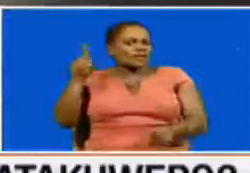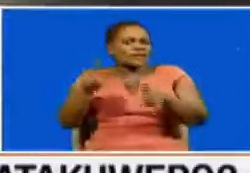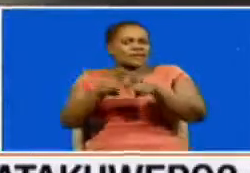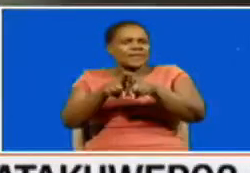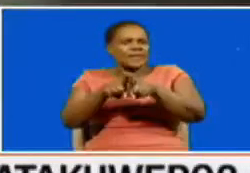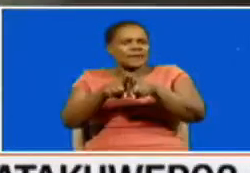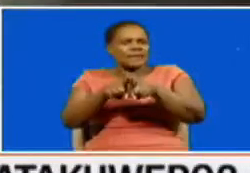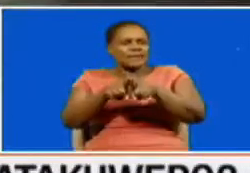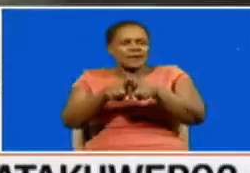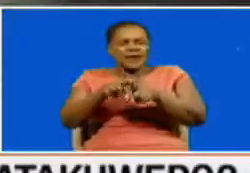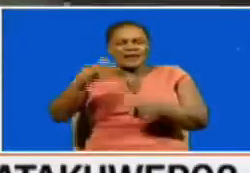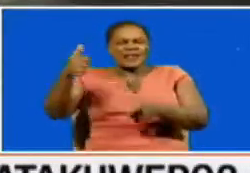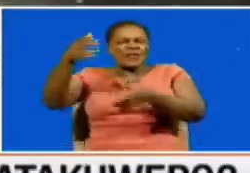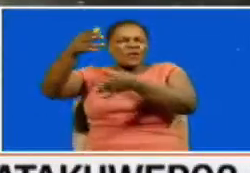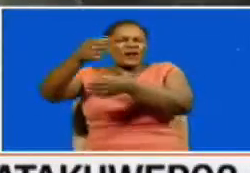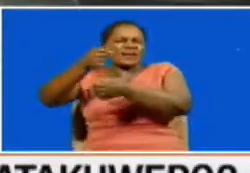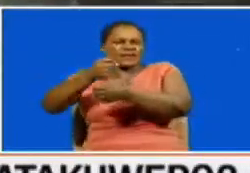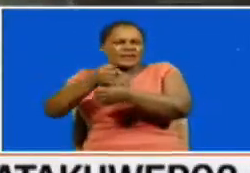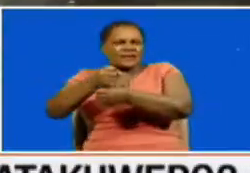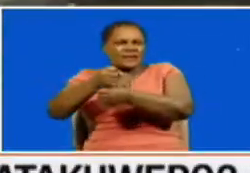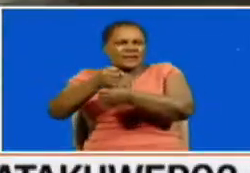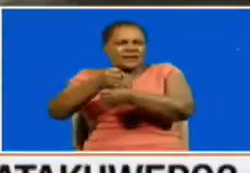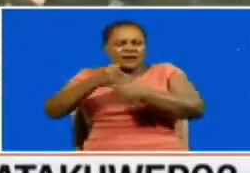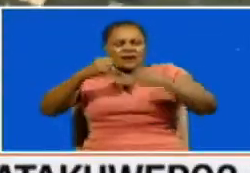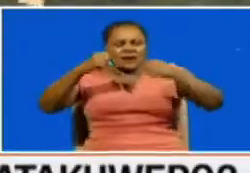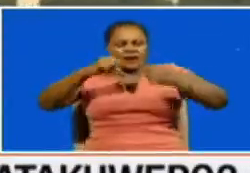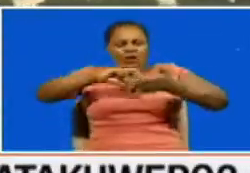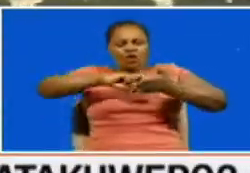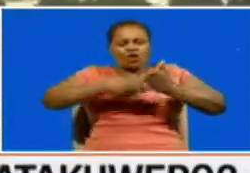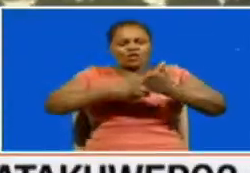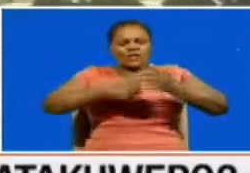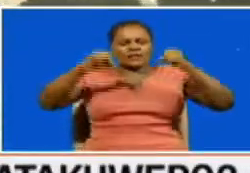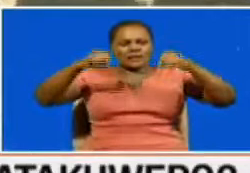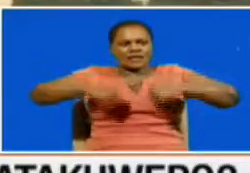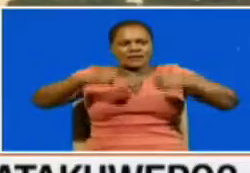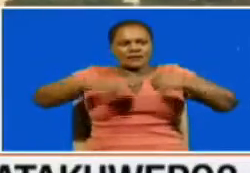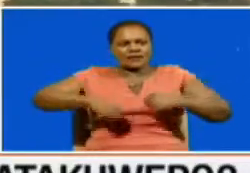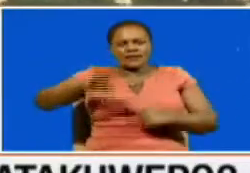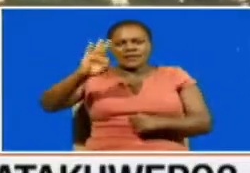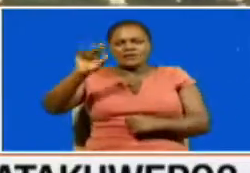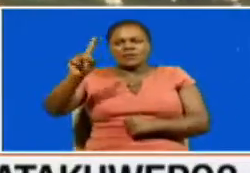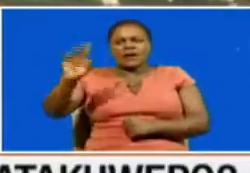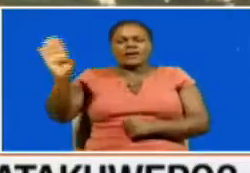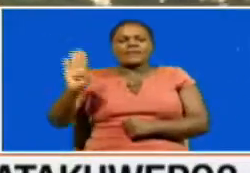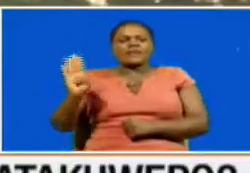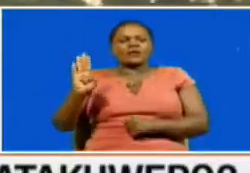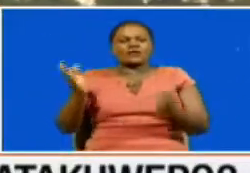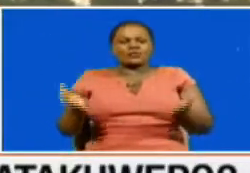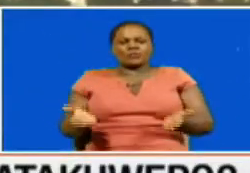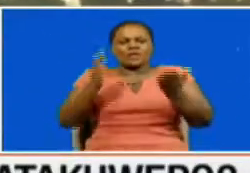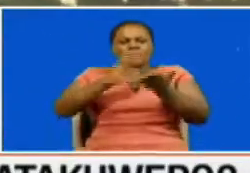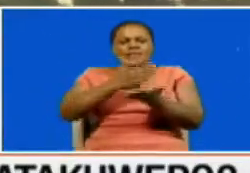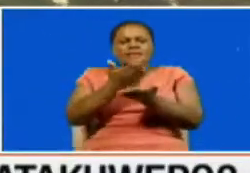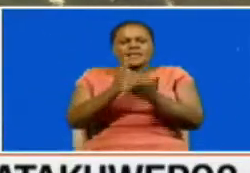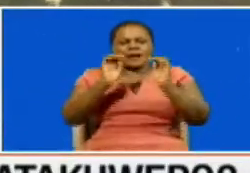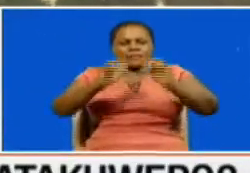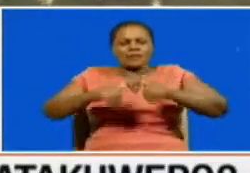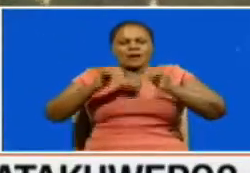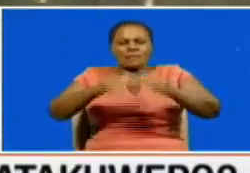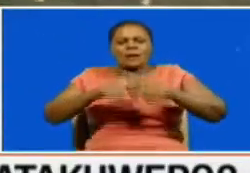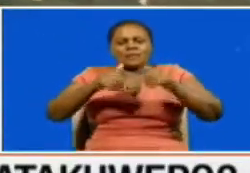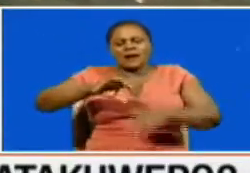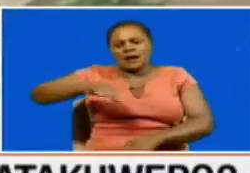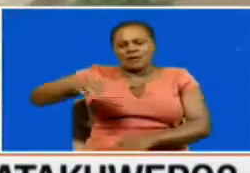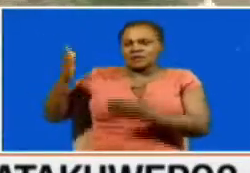shirika la United Green la Uingereza walitia kandarasi mkataba wa bilioni 31 kuimarisha sekta ya kilimo katika